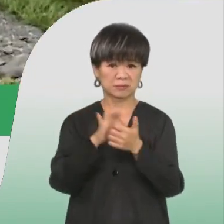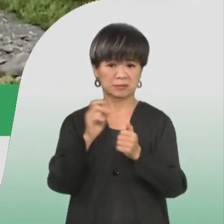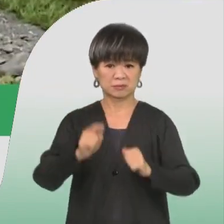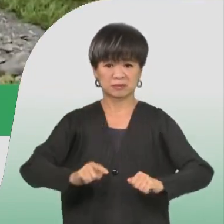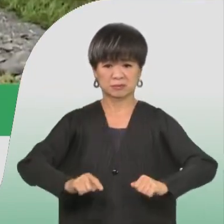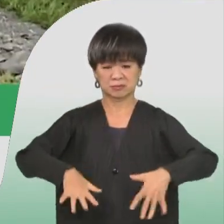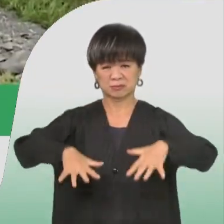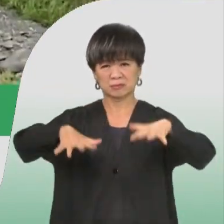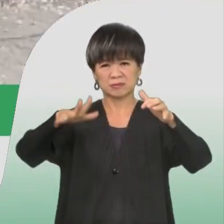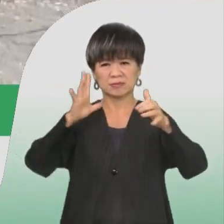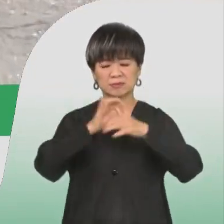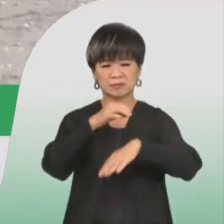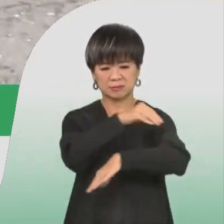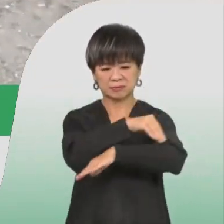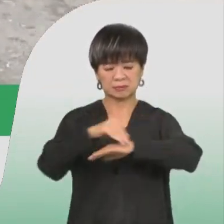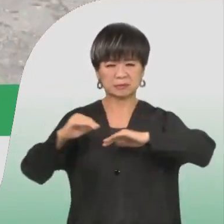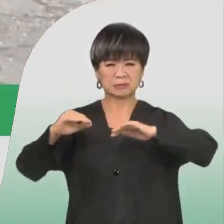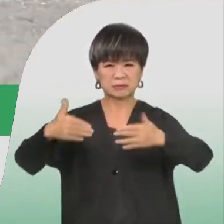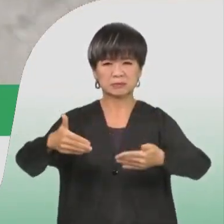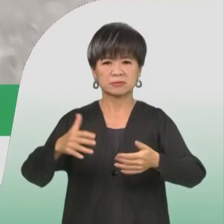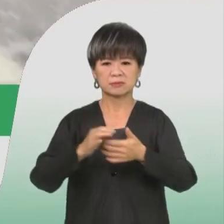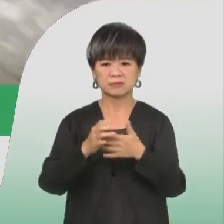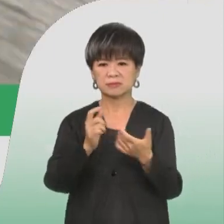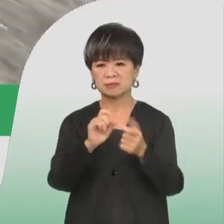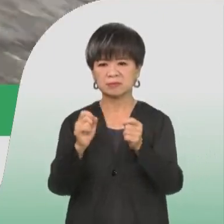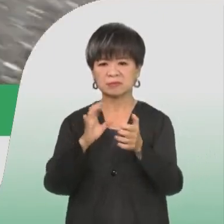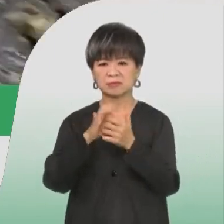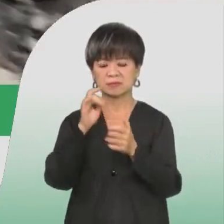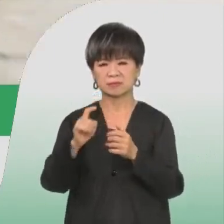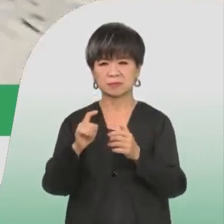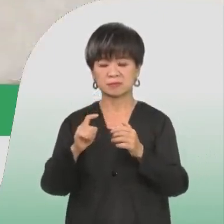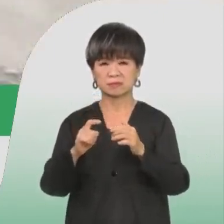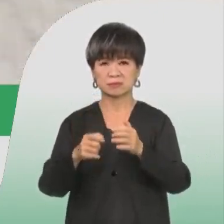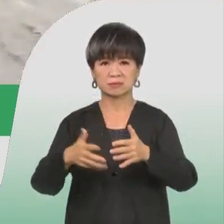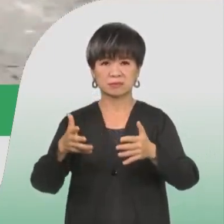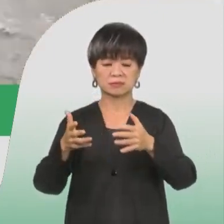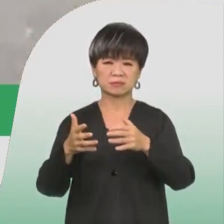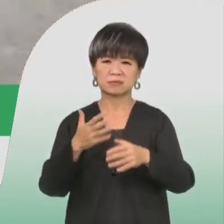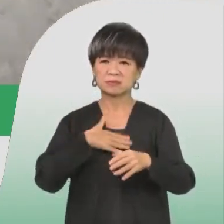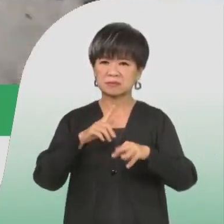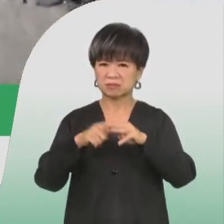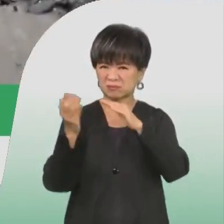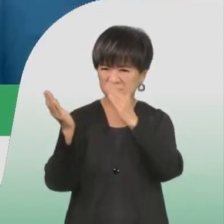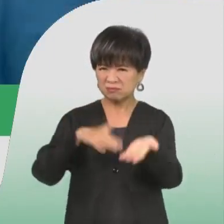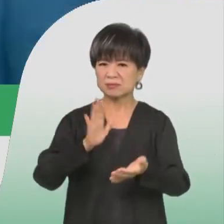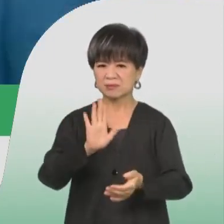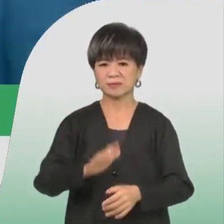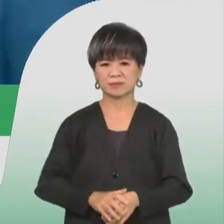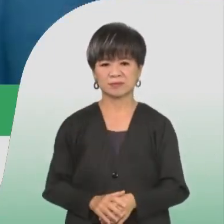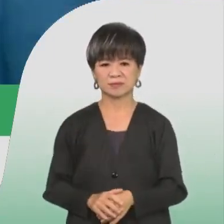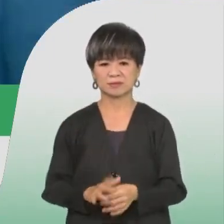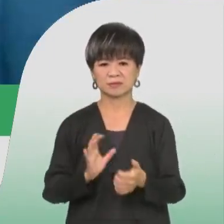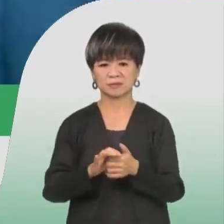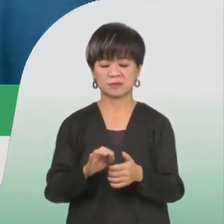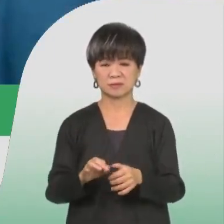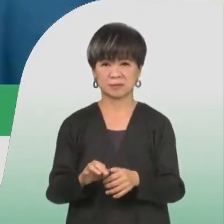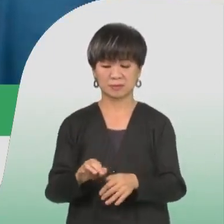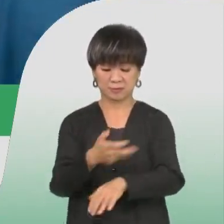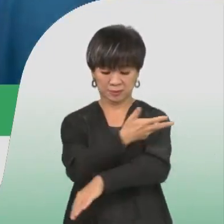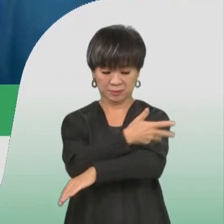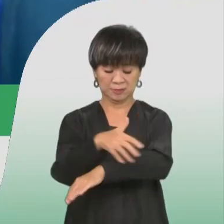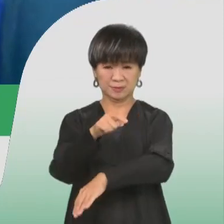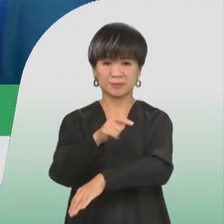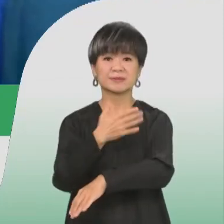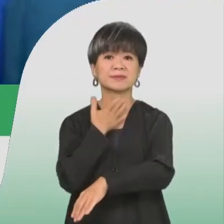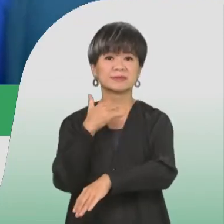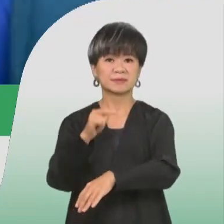泡足、奔波，制造损伤的泥沙网体的资本海。 台风还没来之前，是整个河面是干的。那显然是